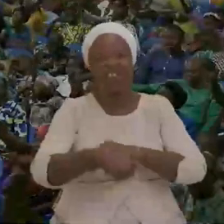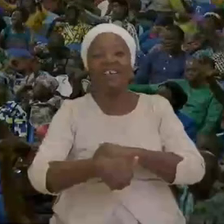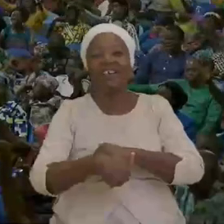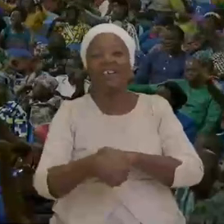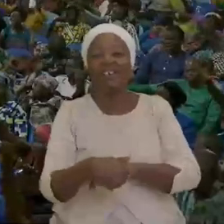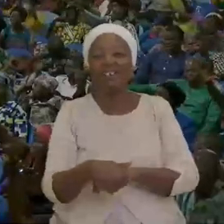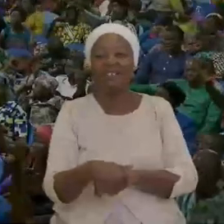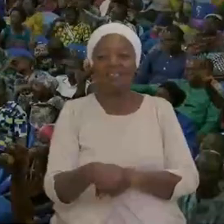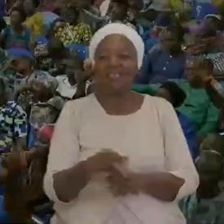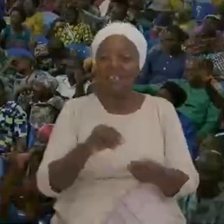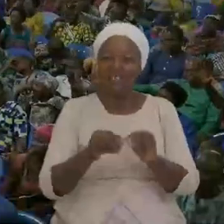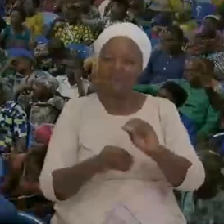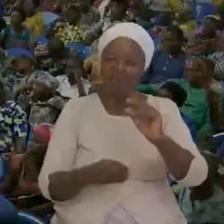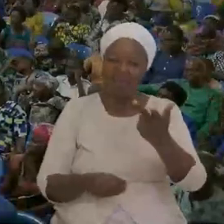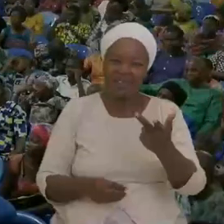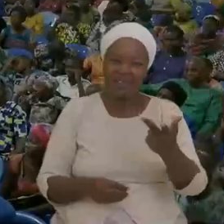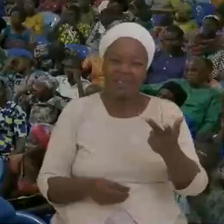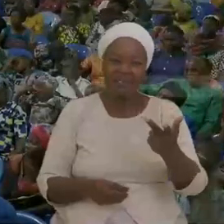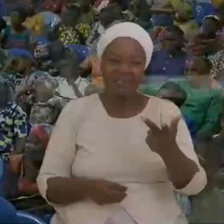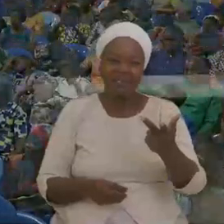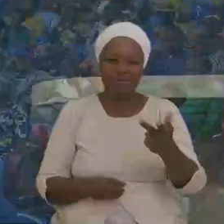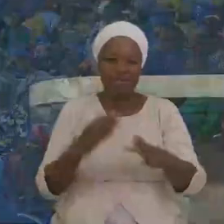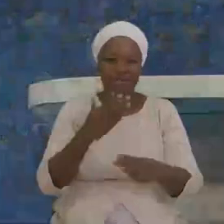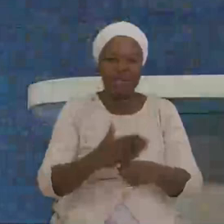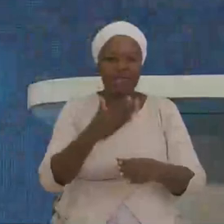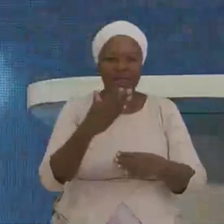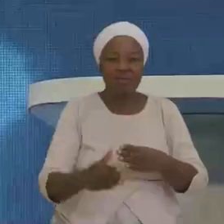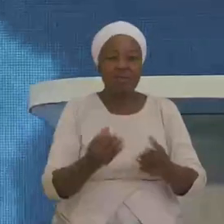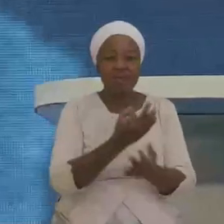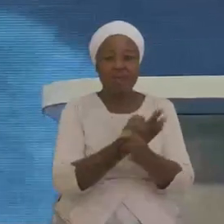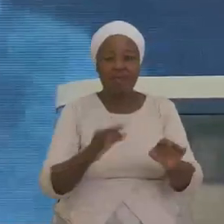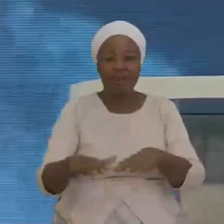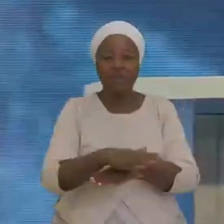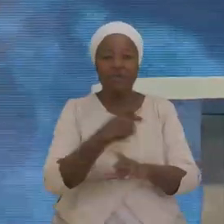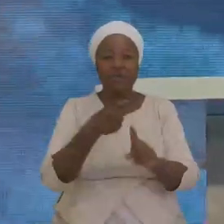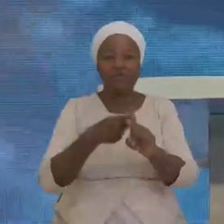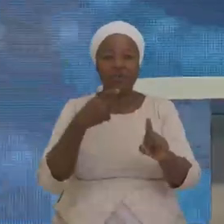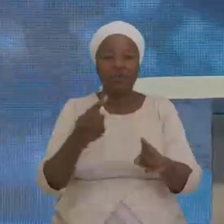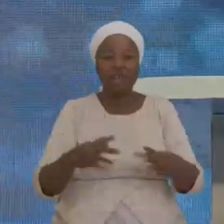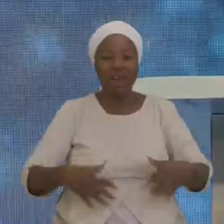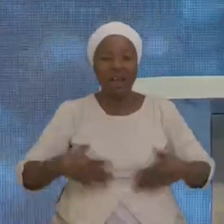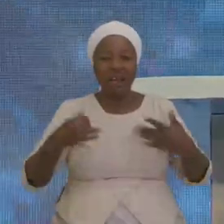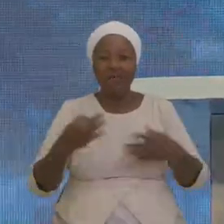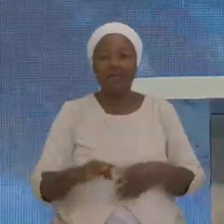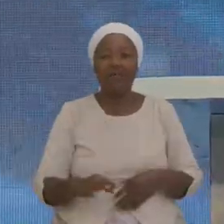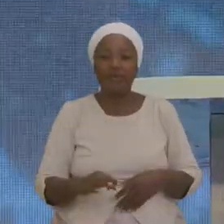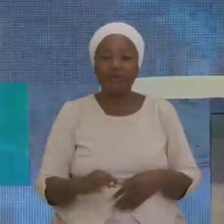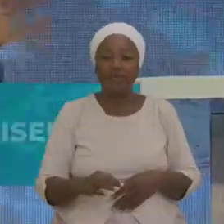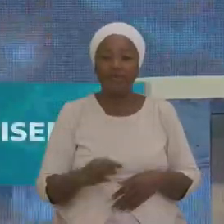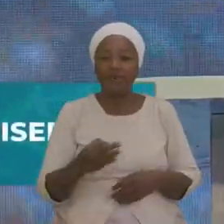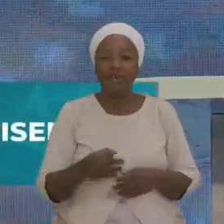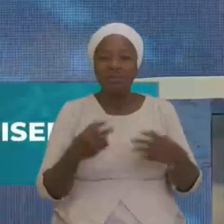soir. Troisième point, la libération totale de la vie de misère